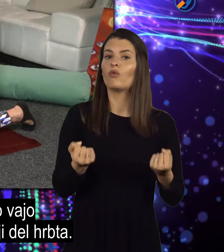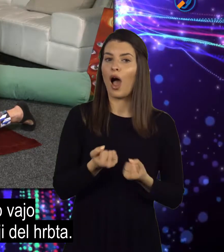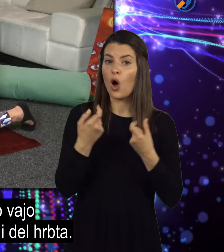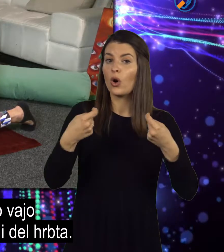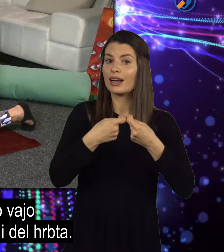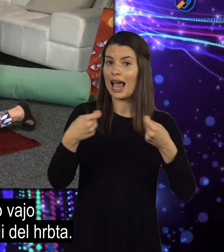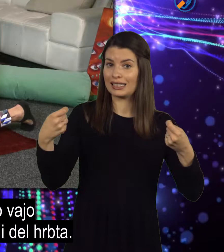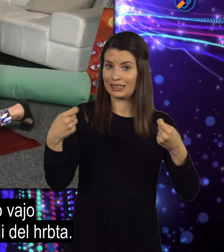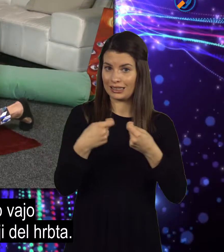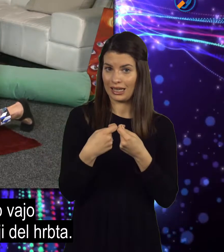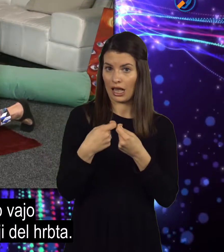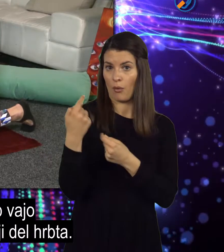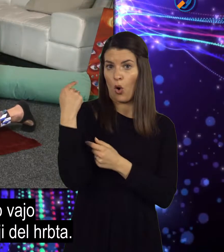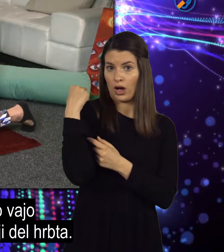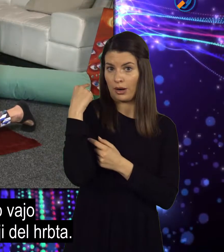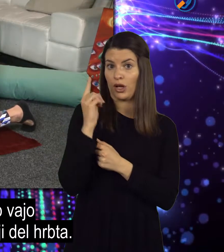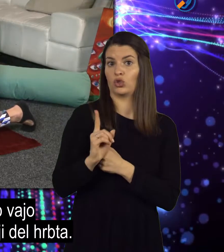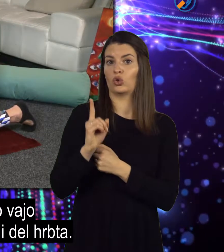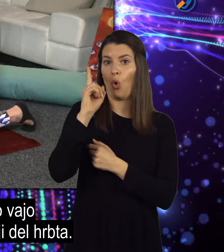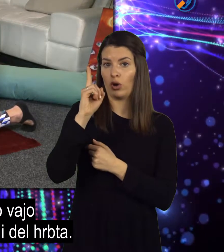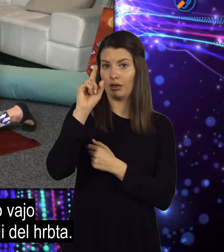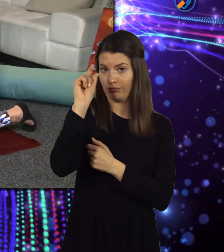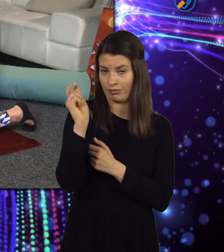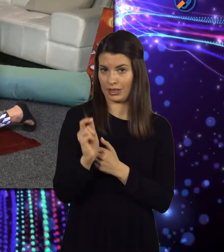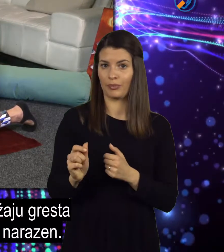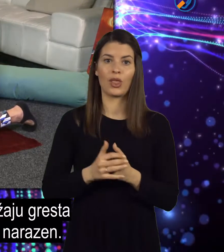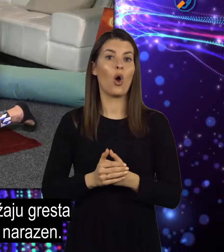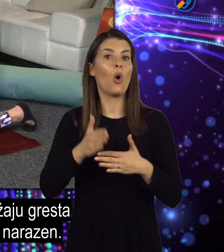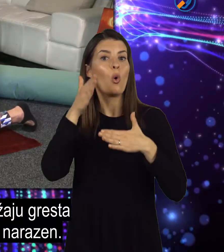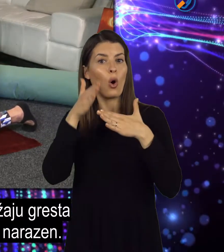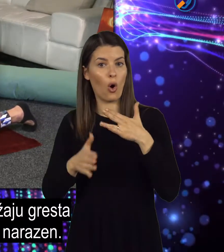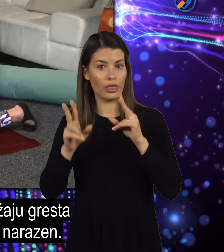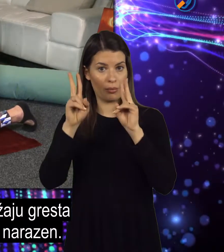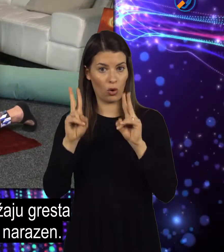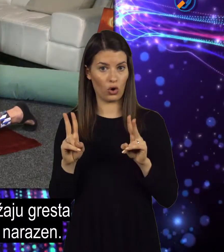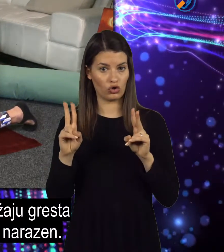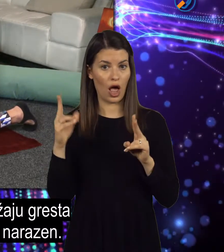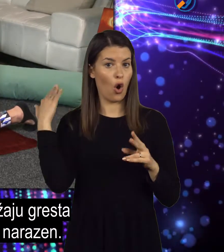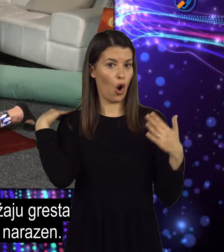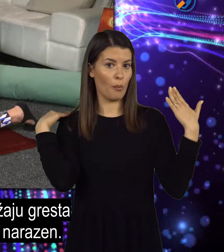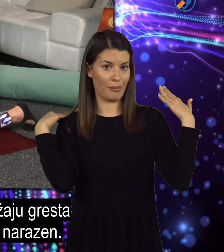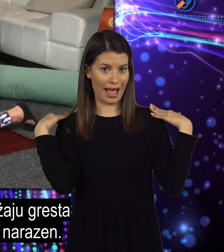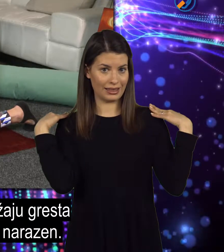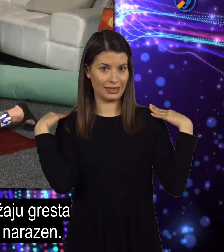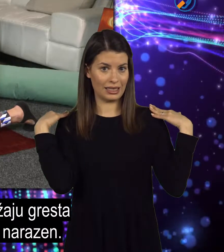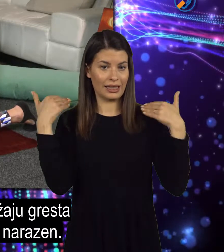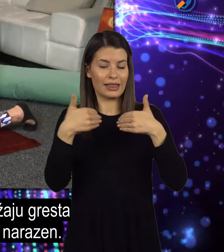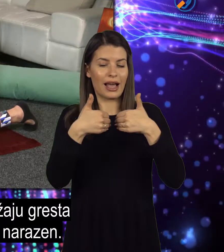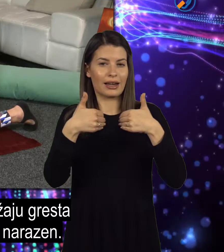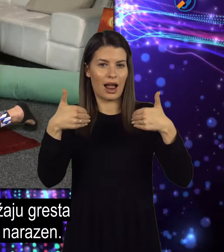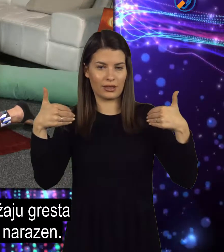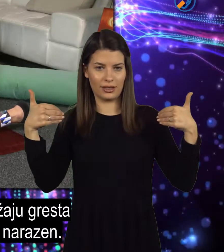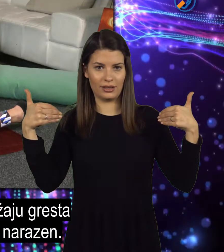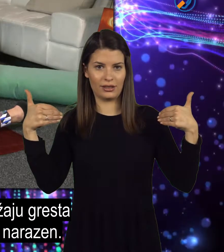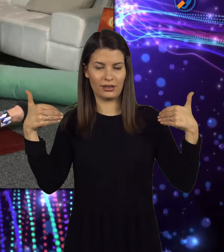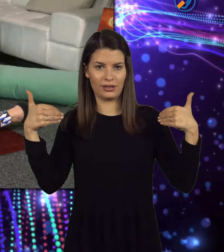Torej s to vajo raztezamo zgornji del hrbta, v končnem položaju gresta lopatici čim bolj